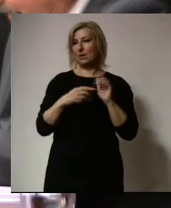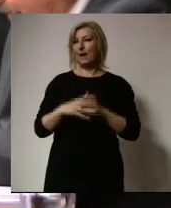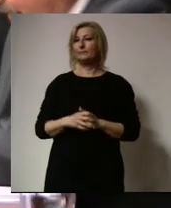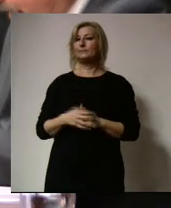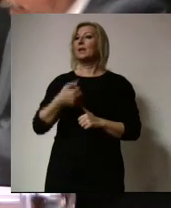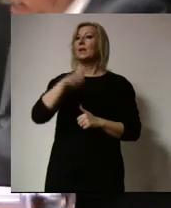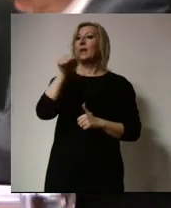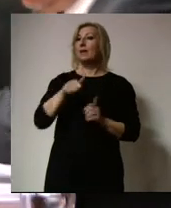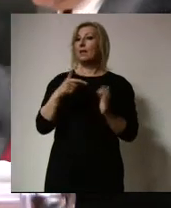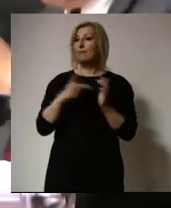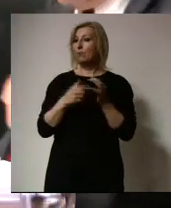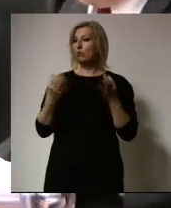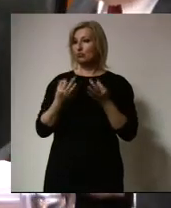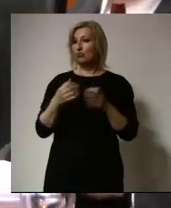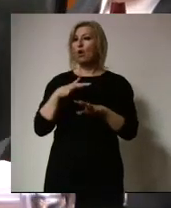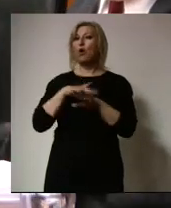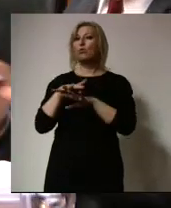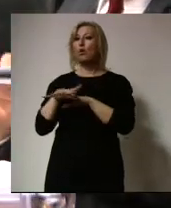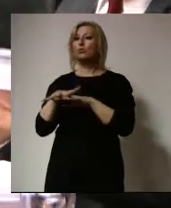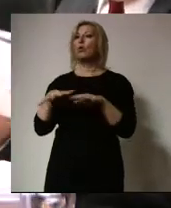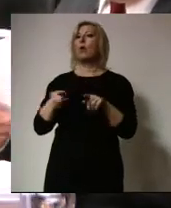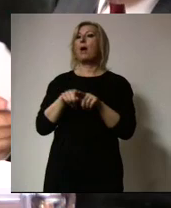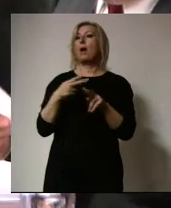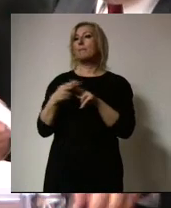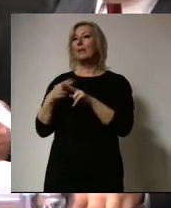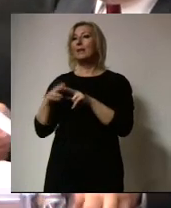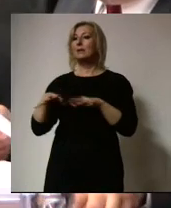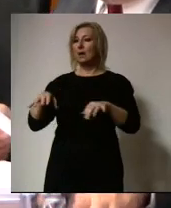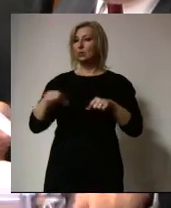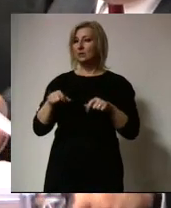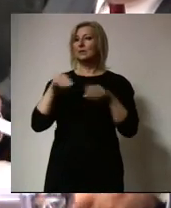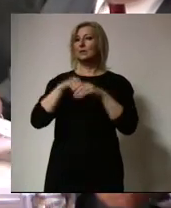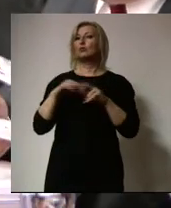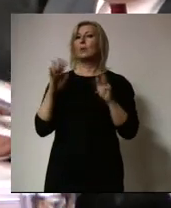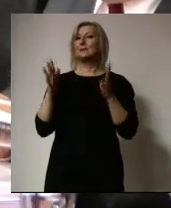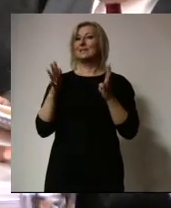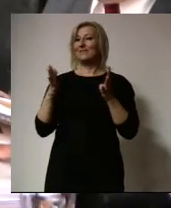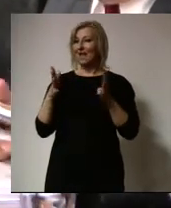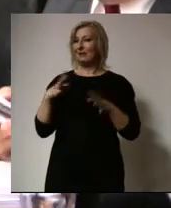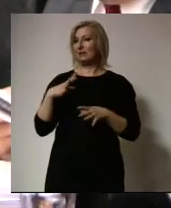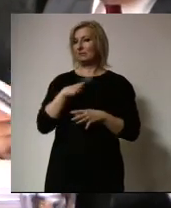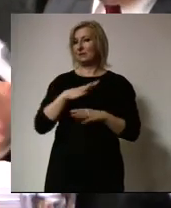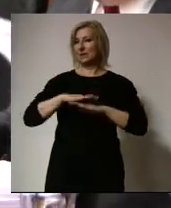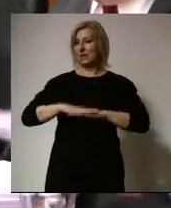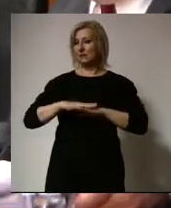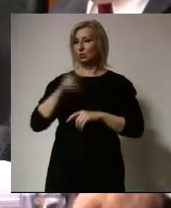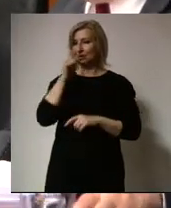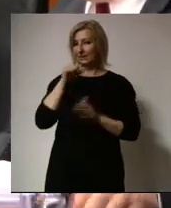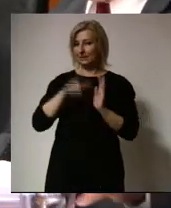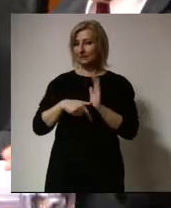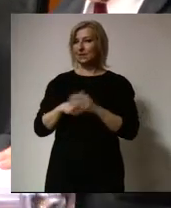Bodom číslo 1 je kontrola plnenia uznesení z 9. riadneho zasadnutia zastupiteľstva Trnavského samosprávneho kraja.